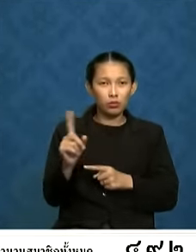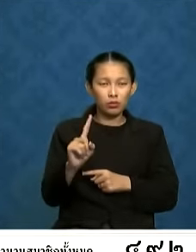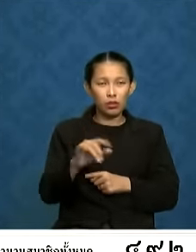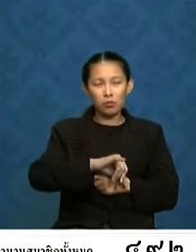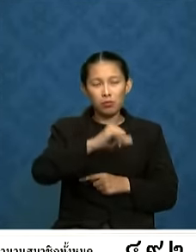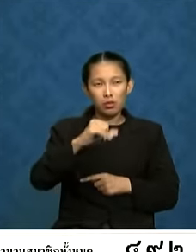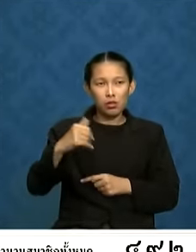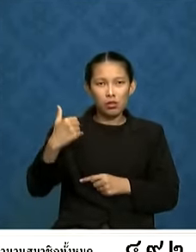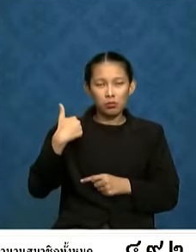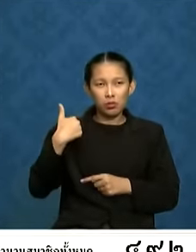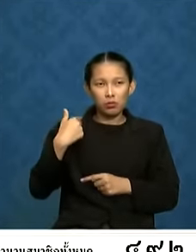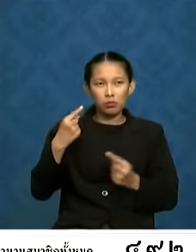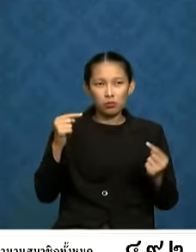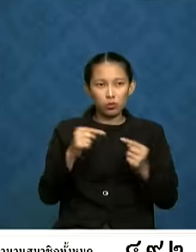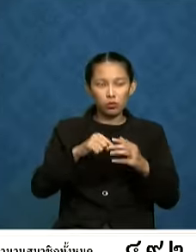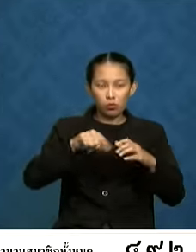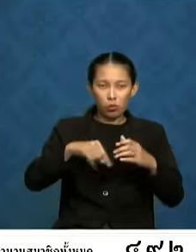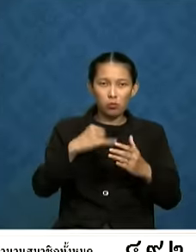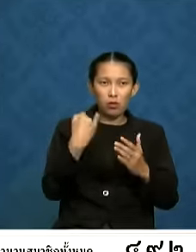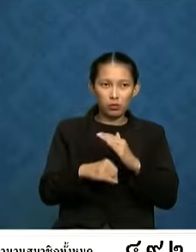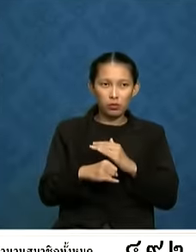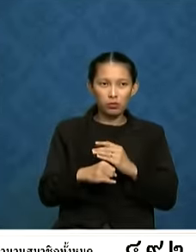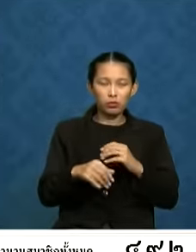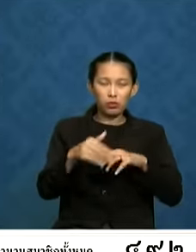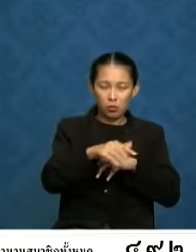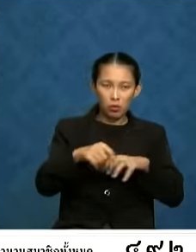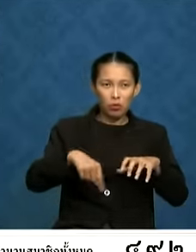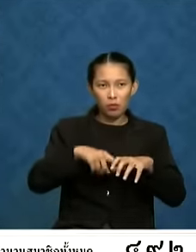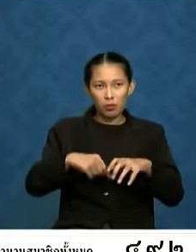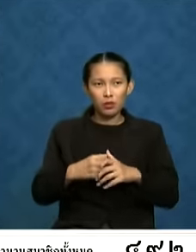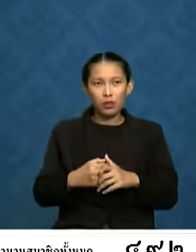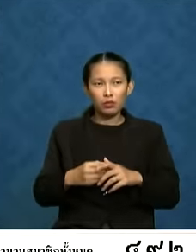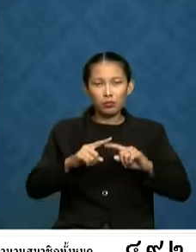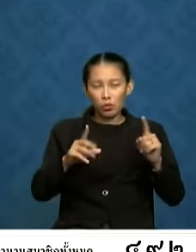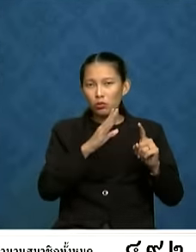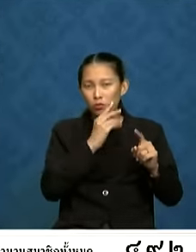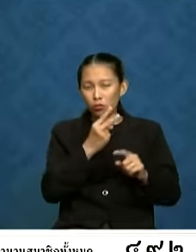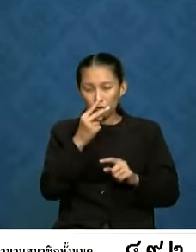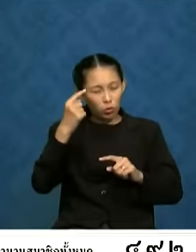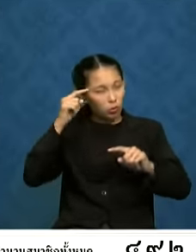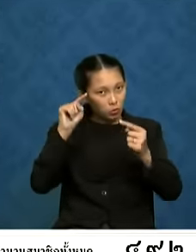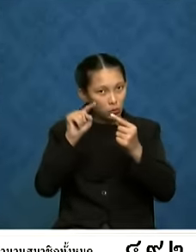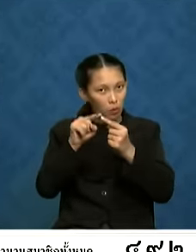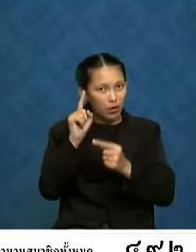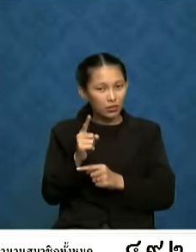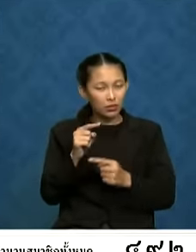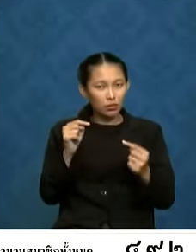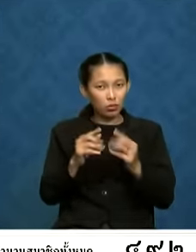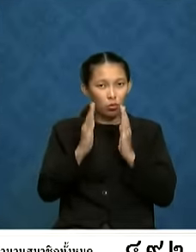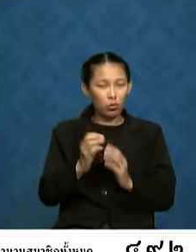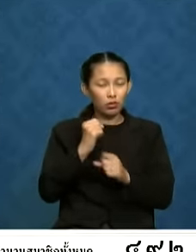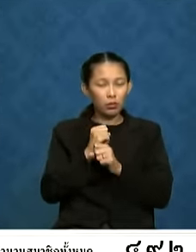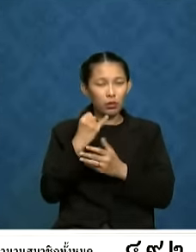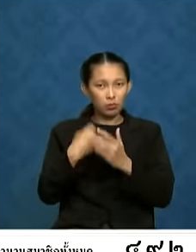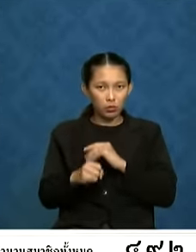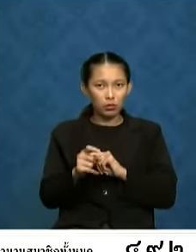จะมีความอาจจะเข้าองค์ประกอบความผิดนะครับทั้งภายนอกและภายในนะครับแต่เมื่อเราดูจุดมุ่งหมายของผู้กระทำความผิดดัง